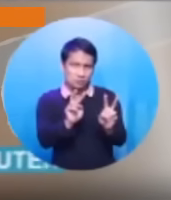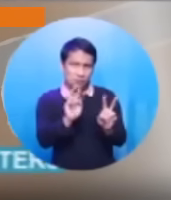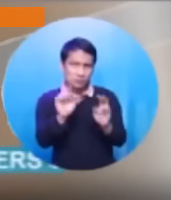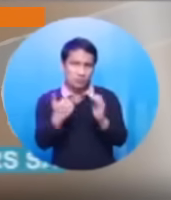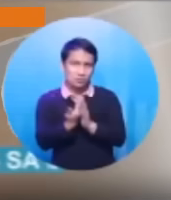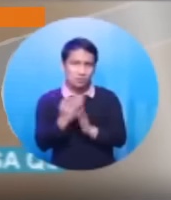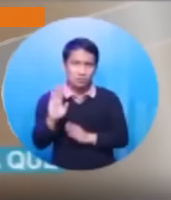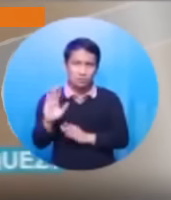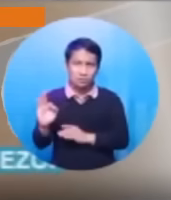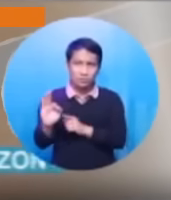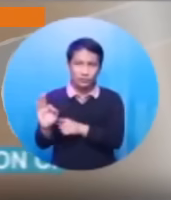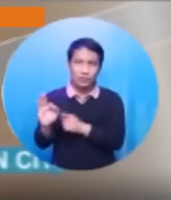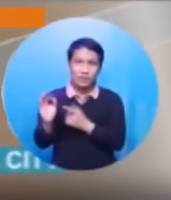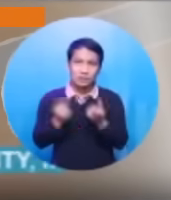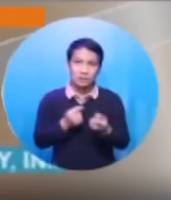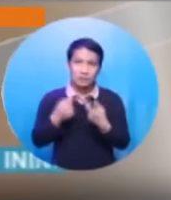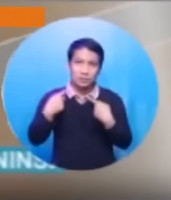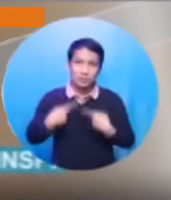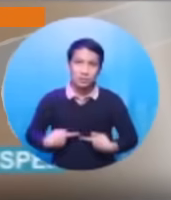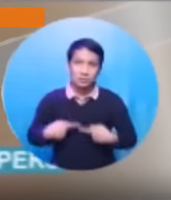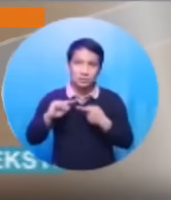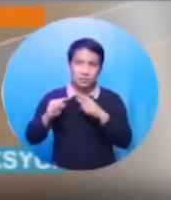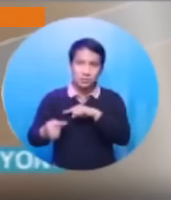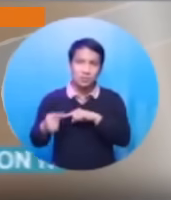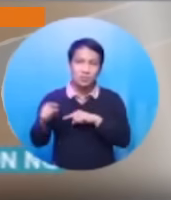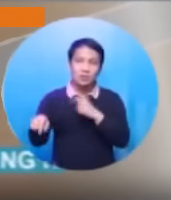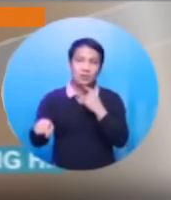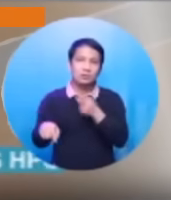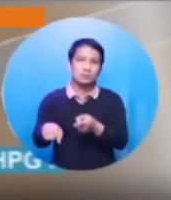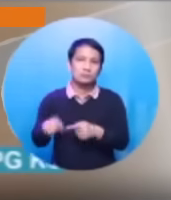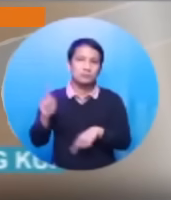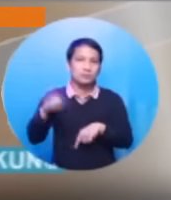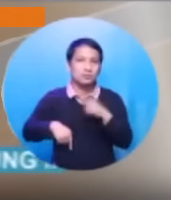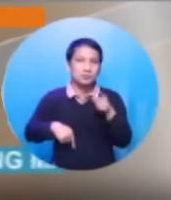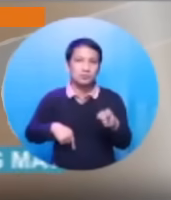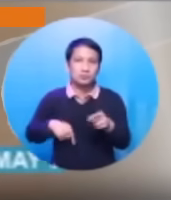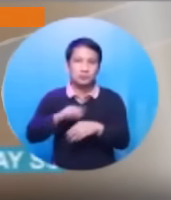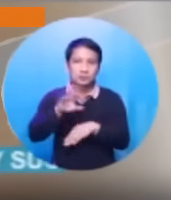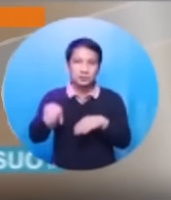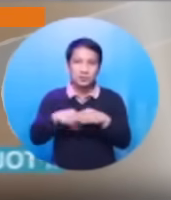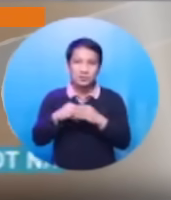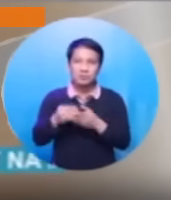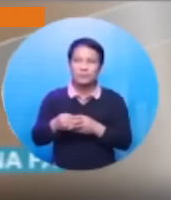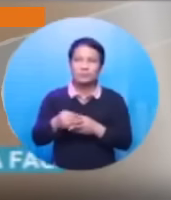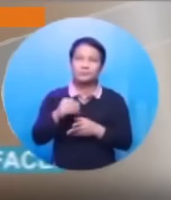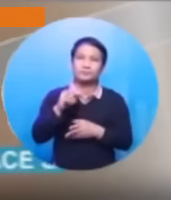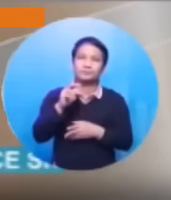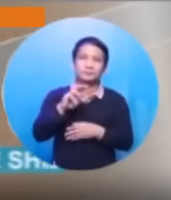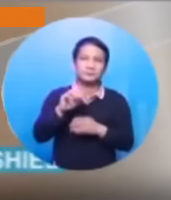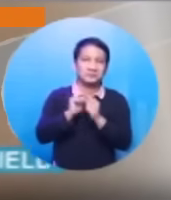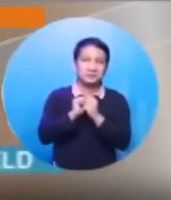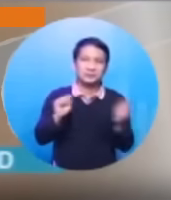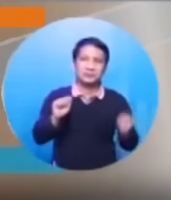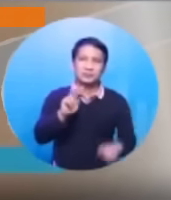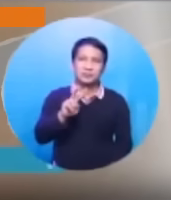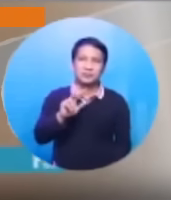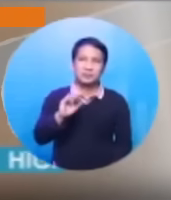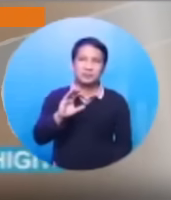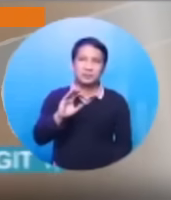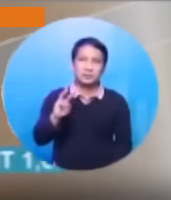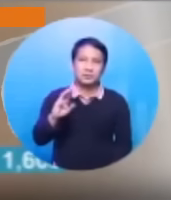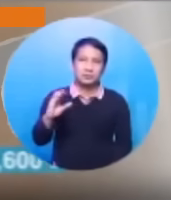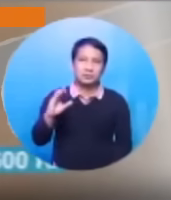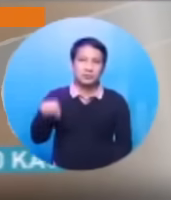ang boyfriend ng ex yung gumawa ng physical injuries. Mm-hmm. So dahil po dun, hindi po siya pasok sa ating violence against women and children dahil wala pong